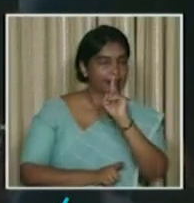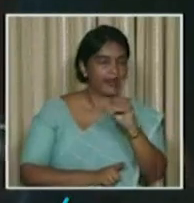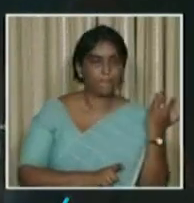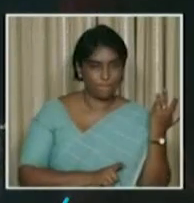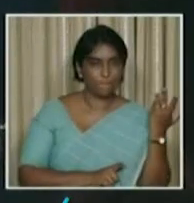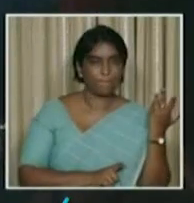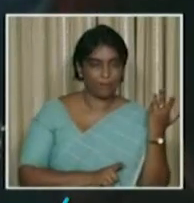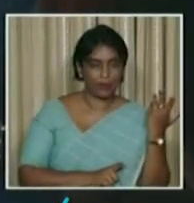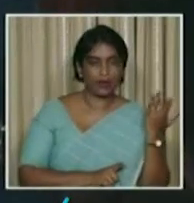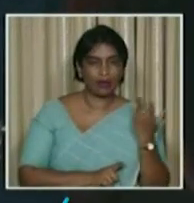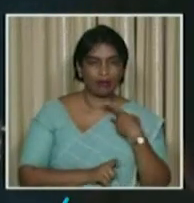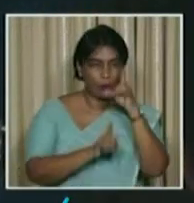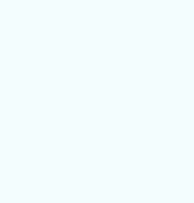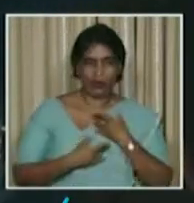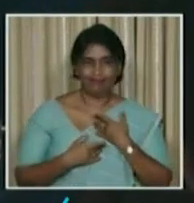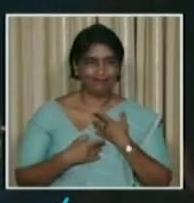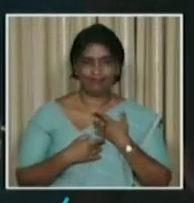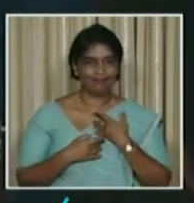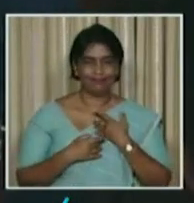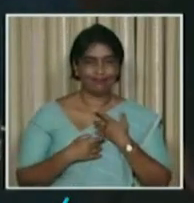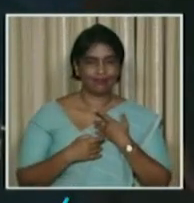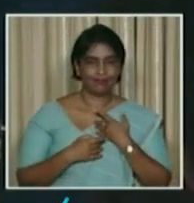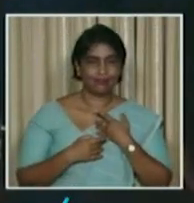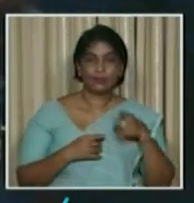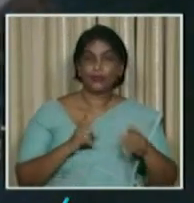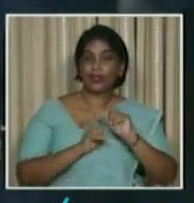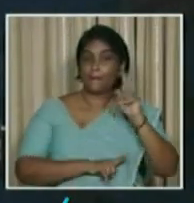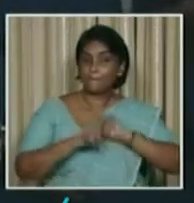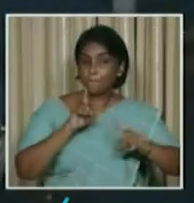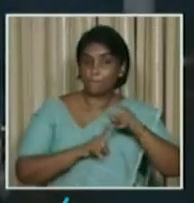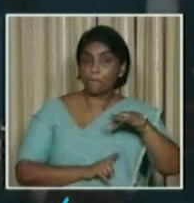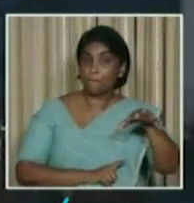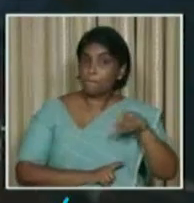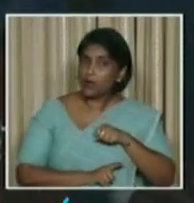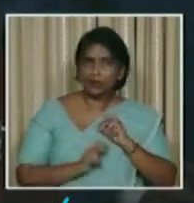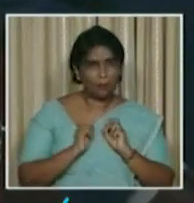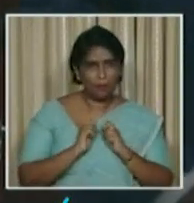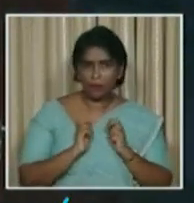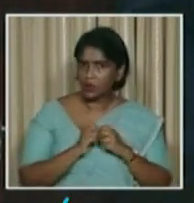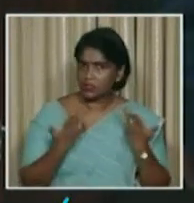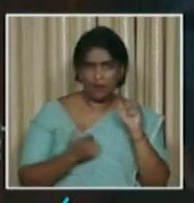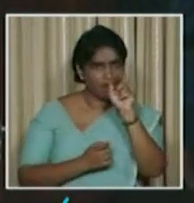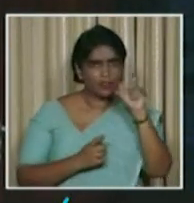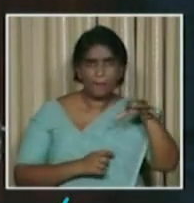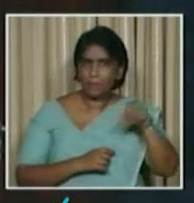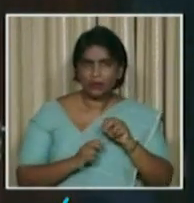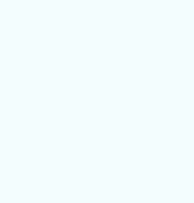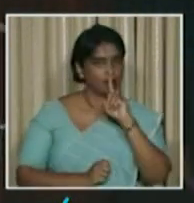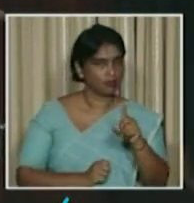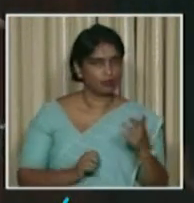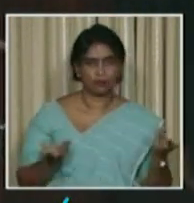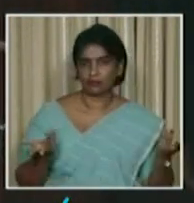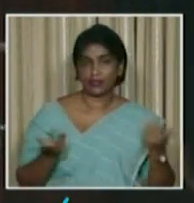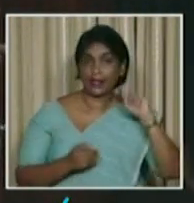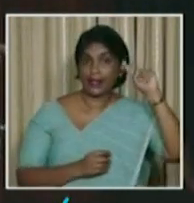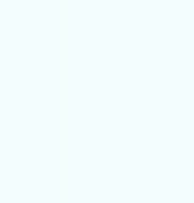වචනේ. මොකද මං එතෙන්ද වැටෙන්න ලෑස්ති නැහැ. ඒක මේ පාර්ලිමේන්තුවේ පාවිච්චි කරාට කමක් නැද්ද? එවැනි වචන කියන එක මං ඔබතුමාගෙන් අහනවා.